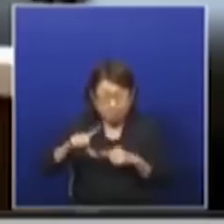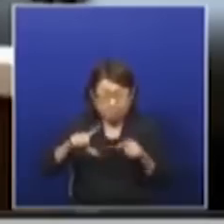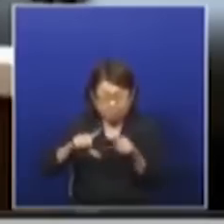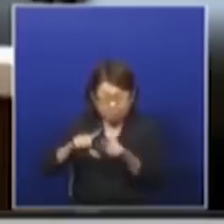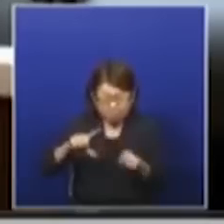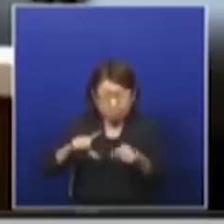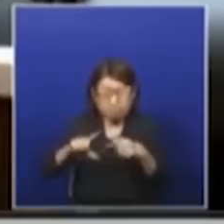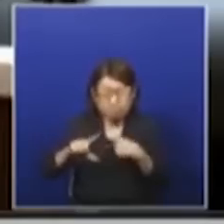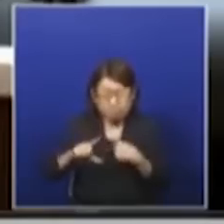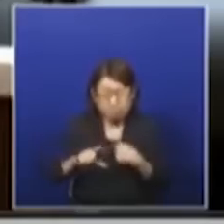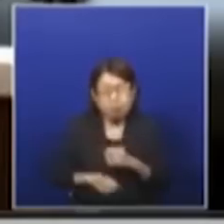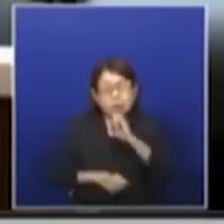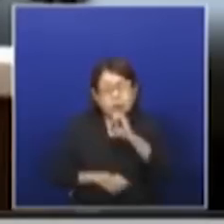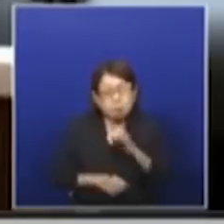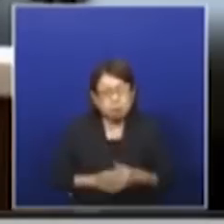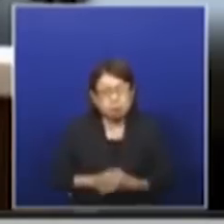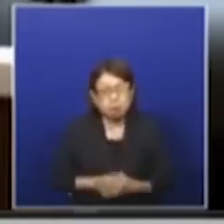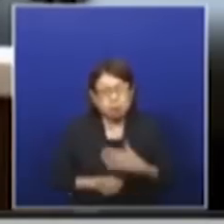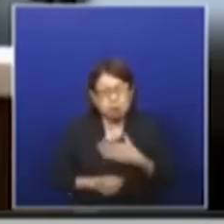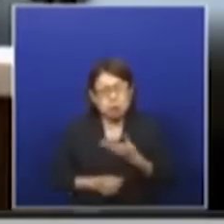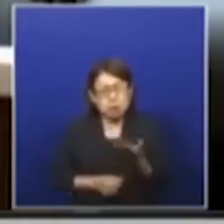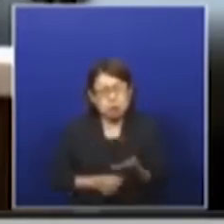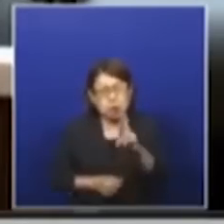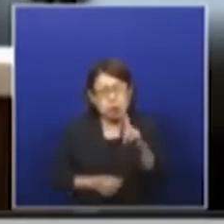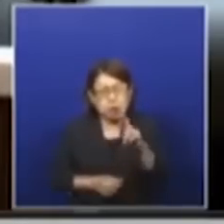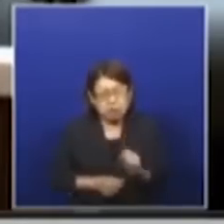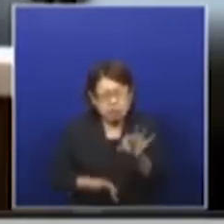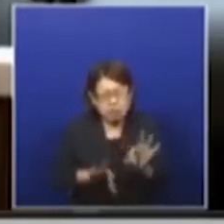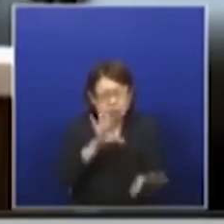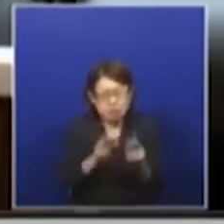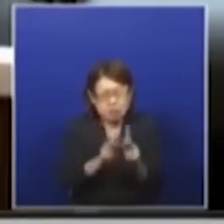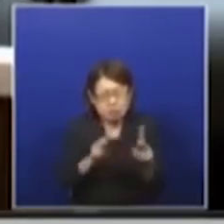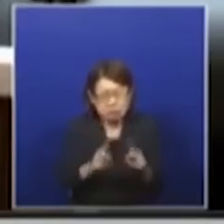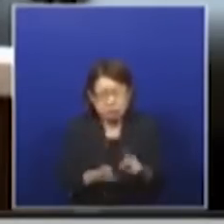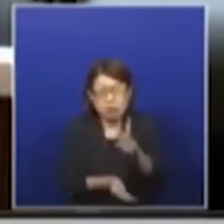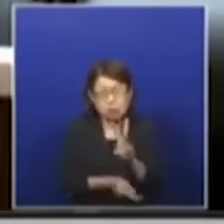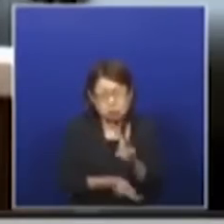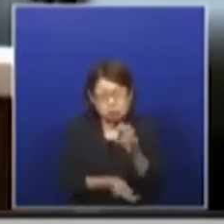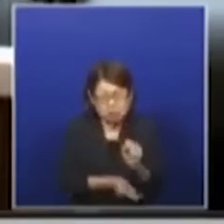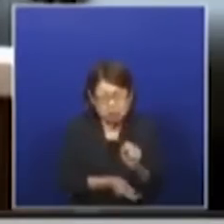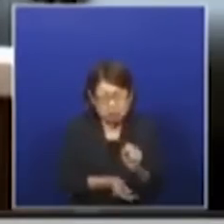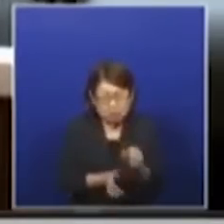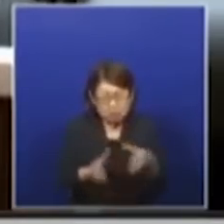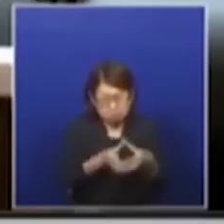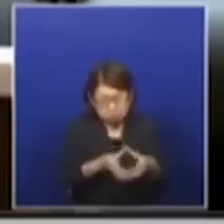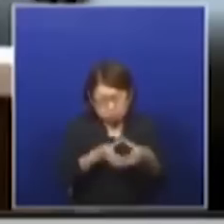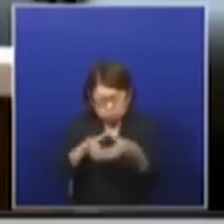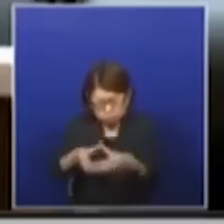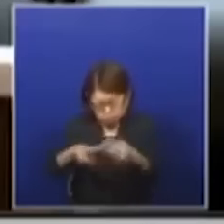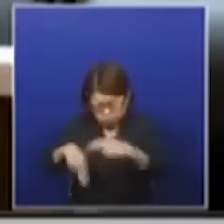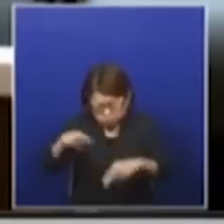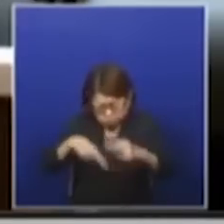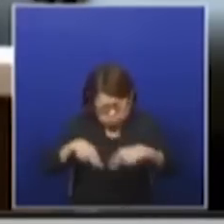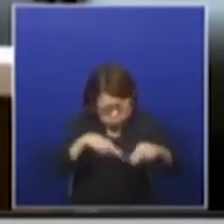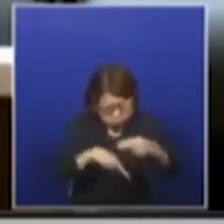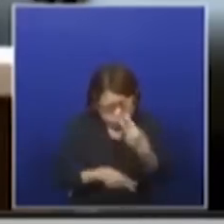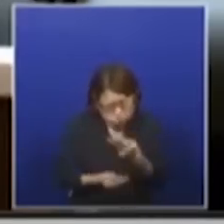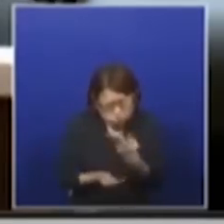สภาแห่งนี้ตั้งกรรมการวิสามัญติดตามตรวจสอบการใช้งบประมาณและมาตรการการแ